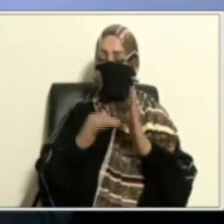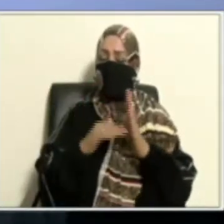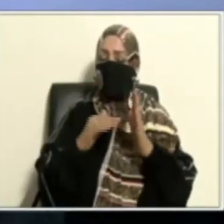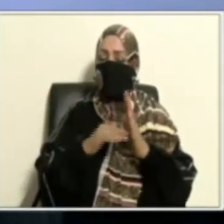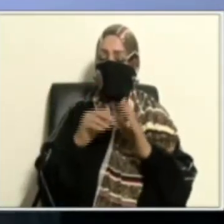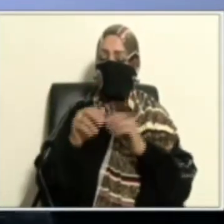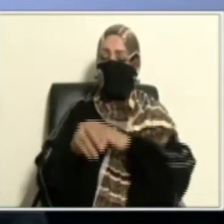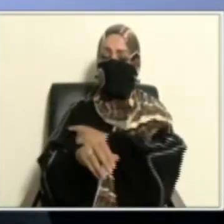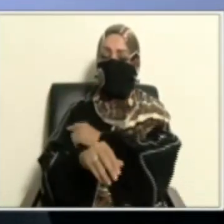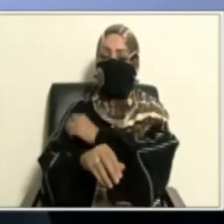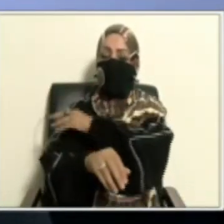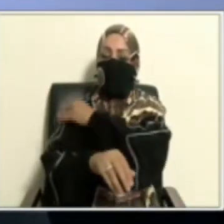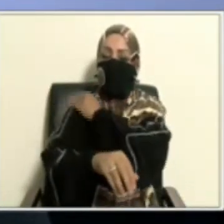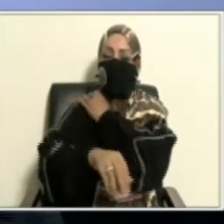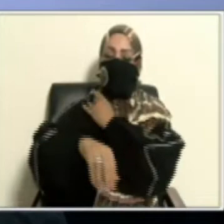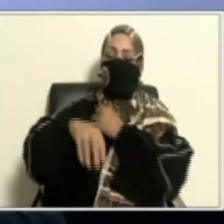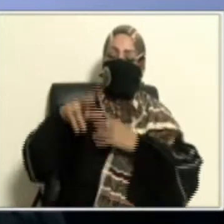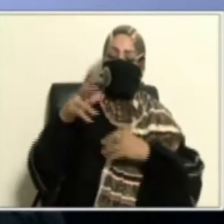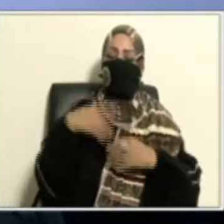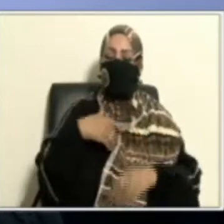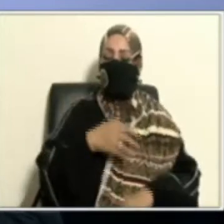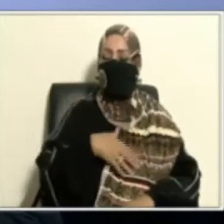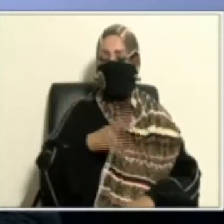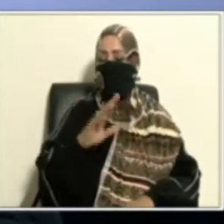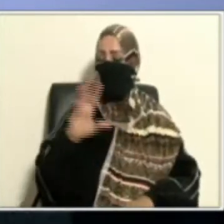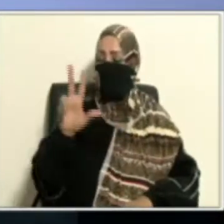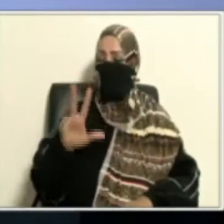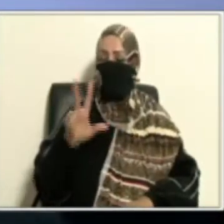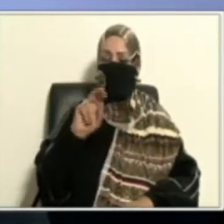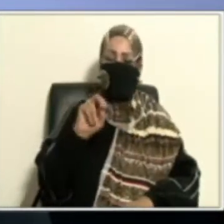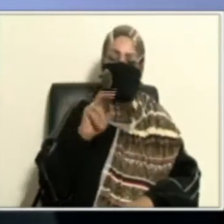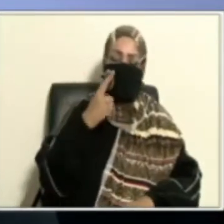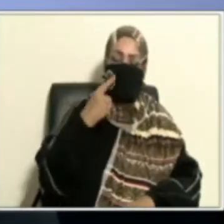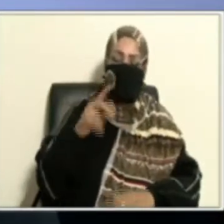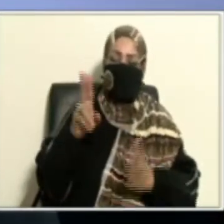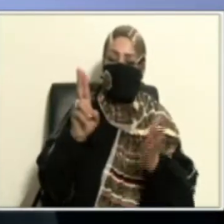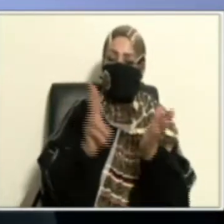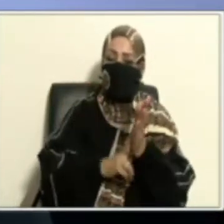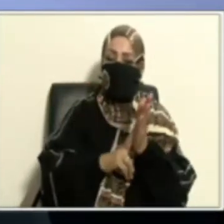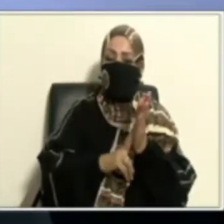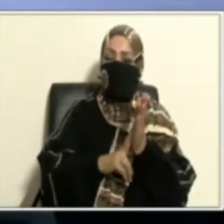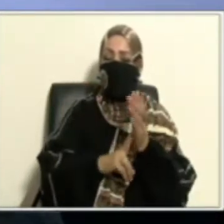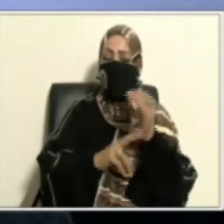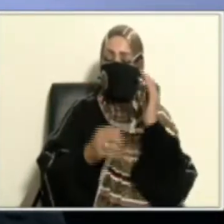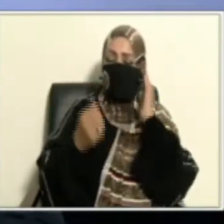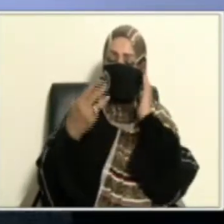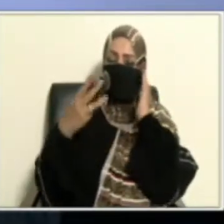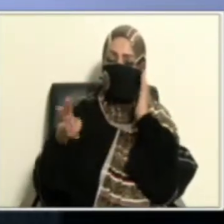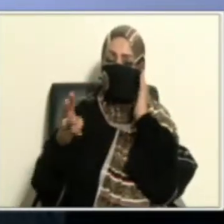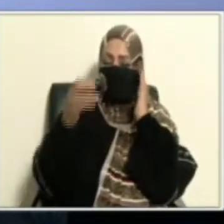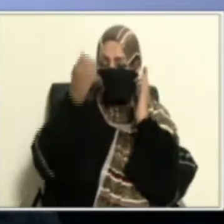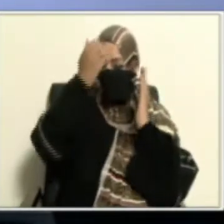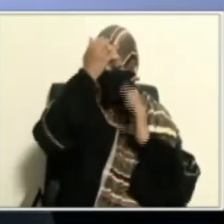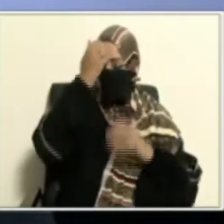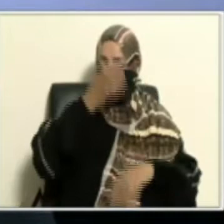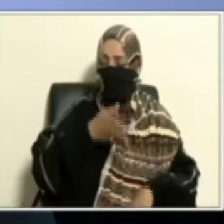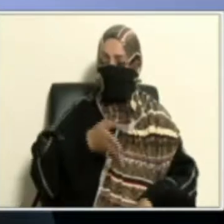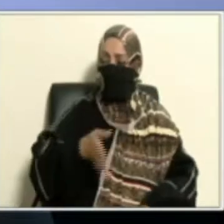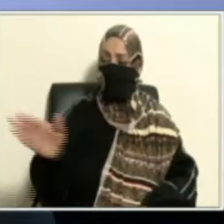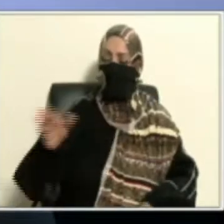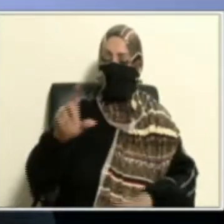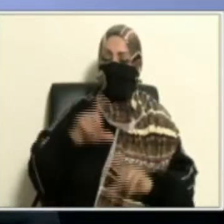ب30,000، يمشي المصرف يشريها ويقول له لو تبيها مني بالتقسيط ترى ب37,000 مثلا، ما تهمناش الأرقام لكن في